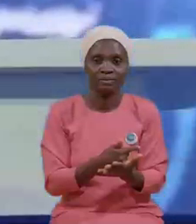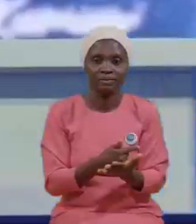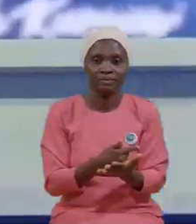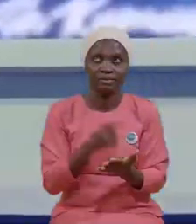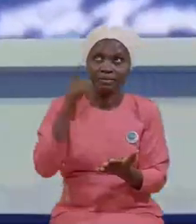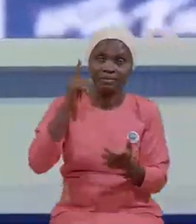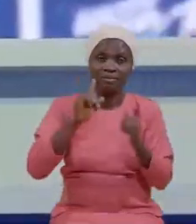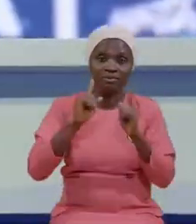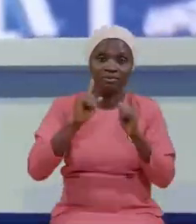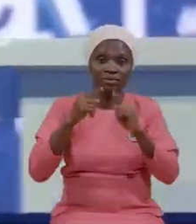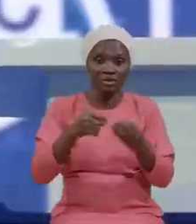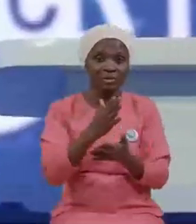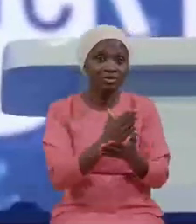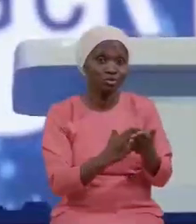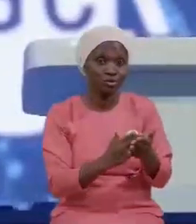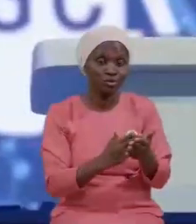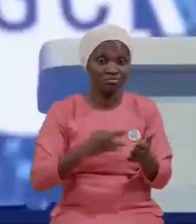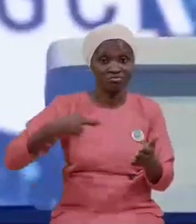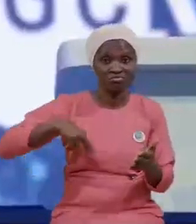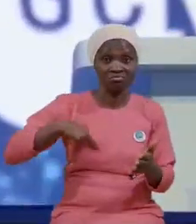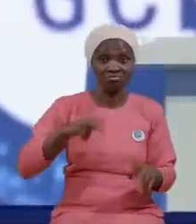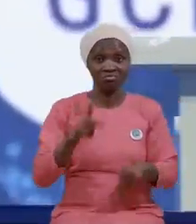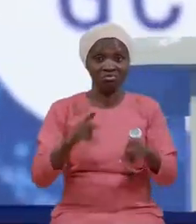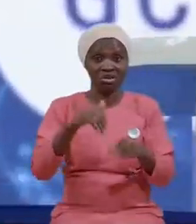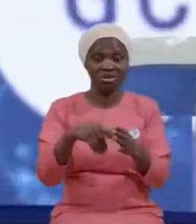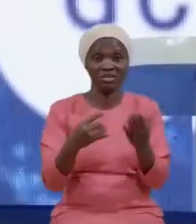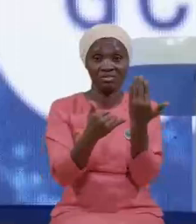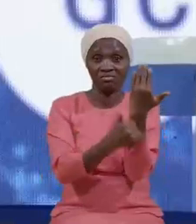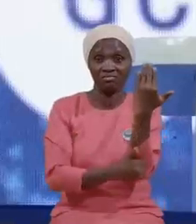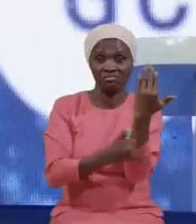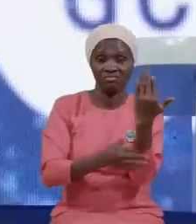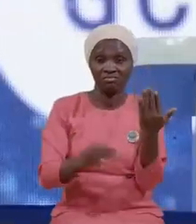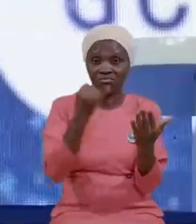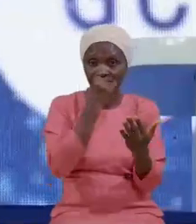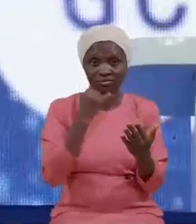Il parle de certains religieux dans le pays d'Israël.